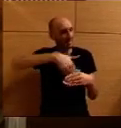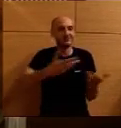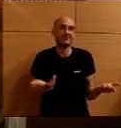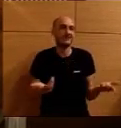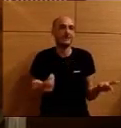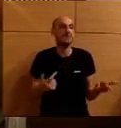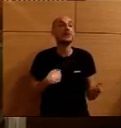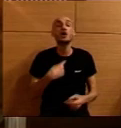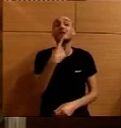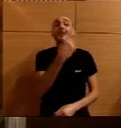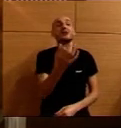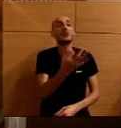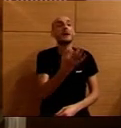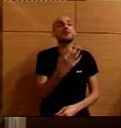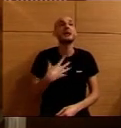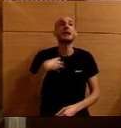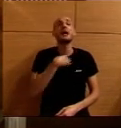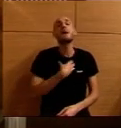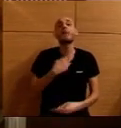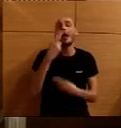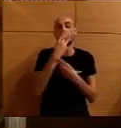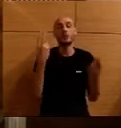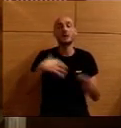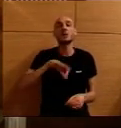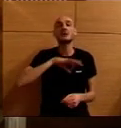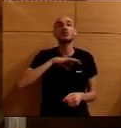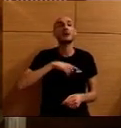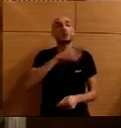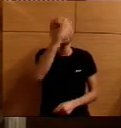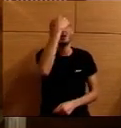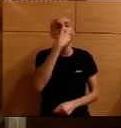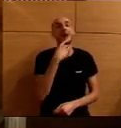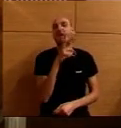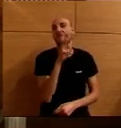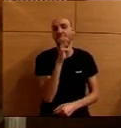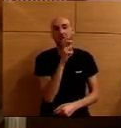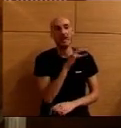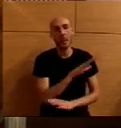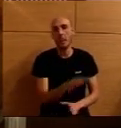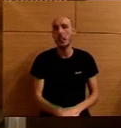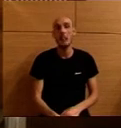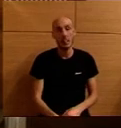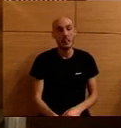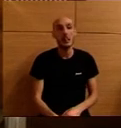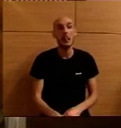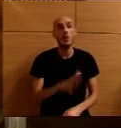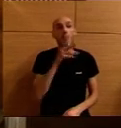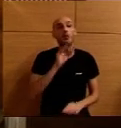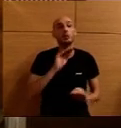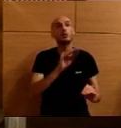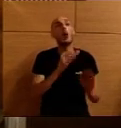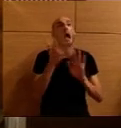empleats públics d'esta casa ha quedat fatal. Perquè si la seva intervenció, la seva única